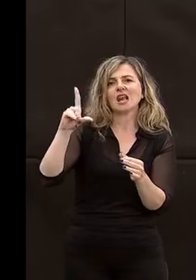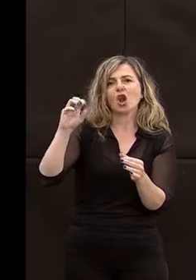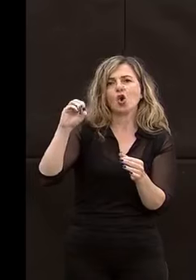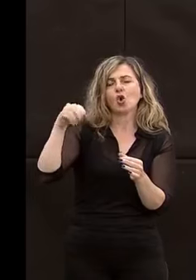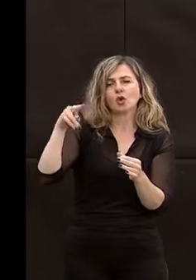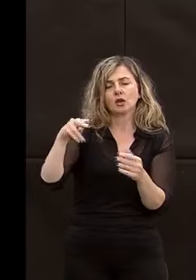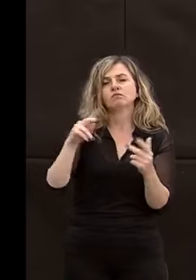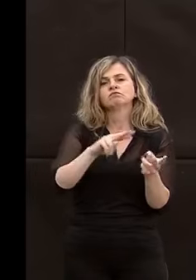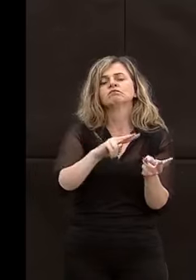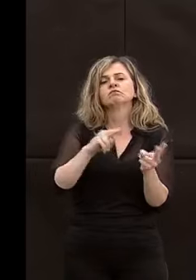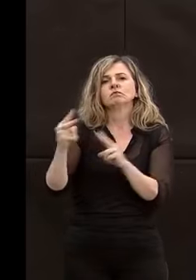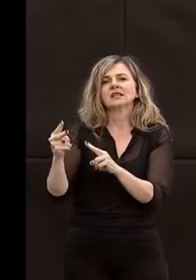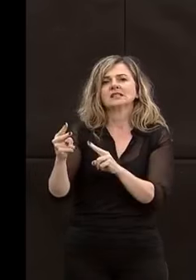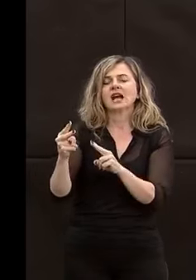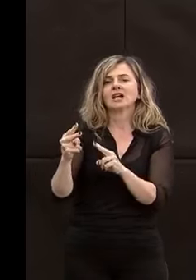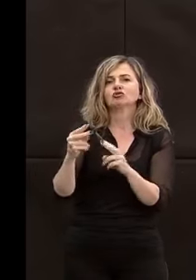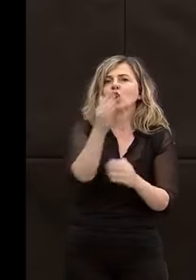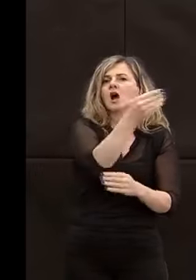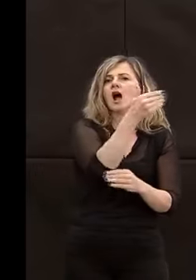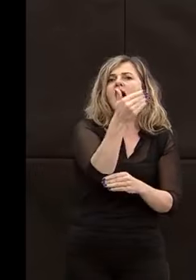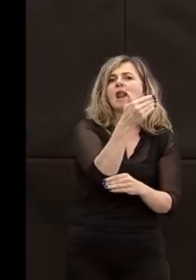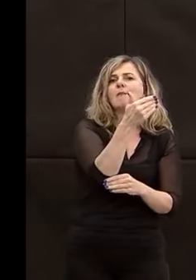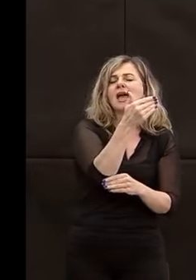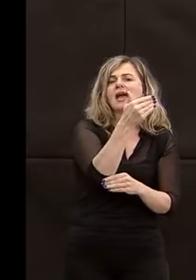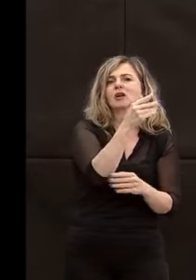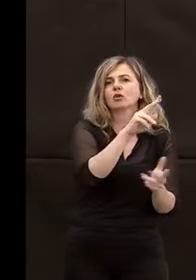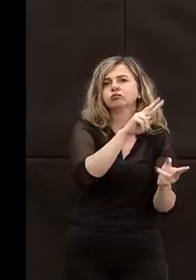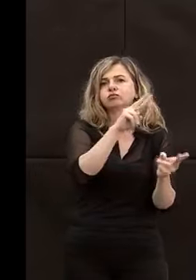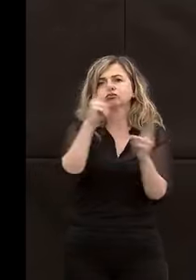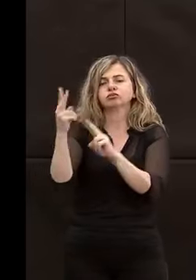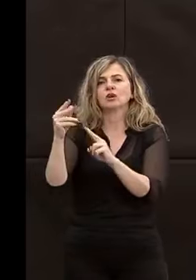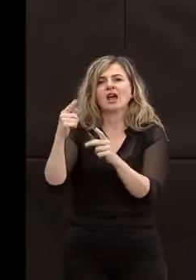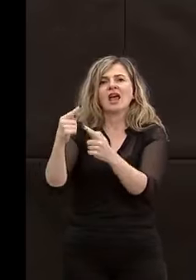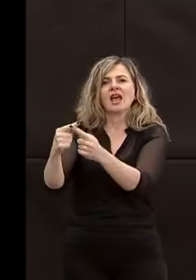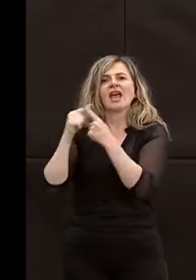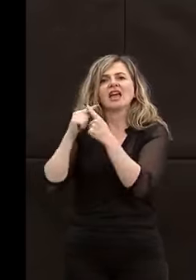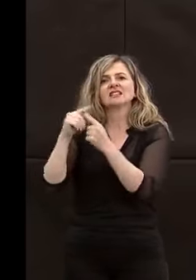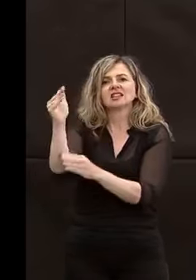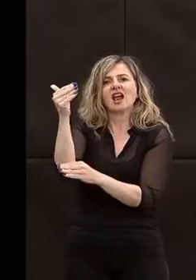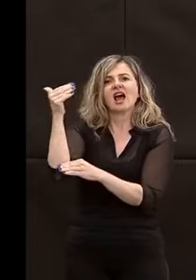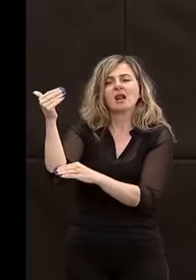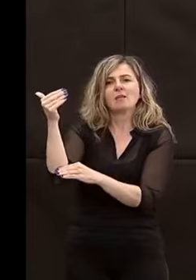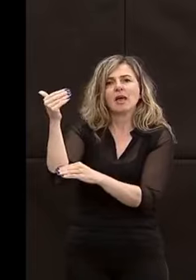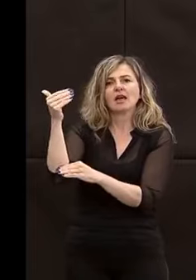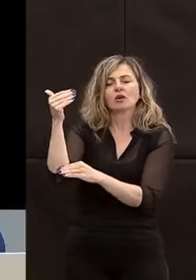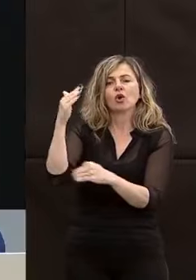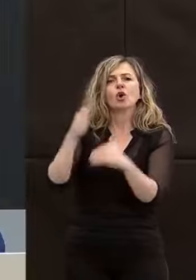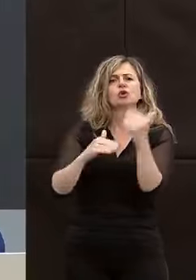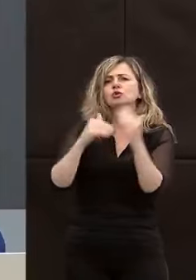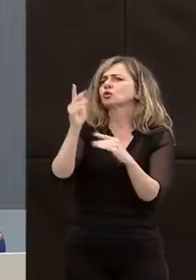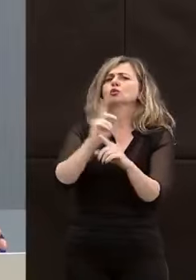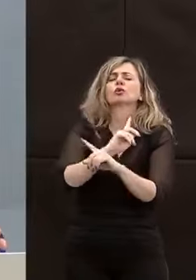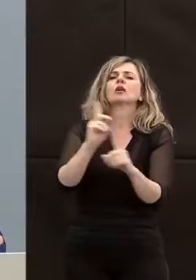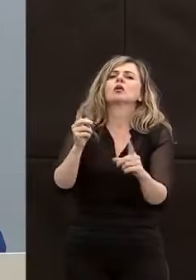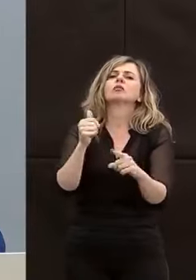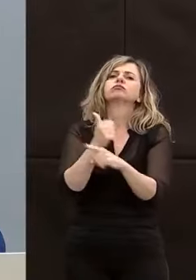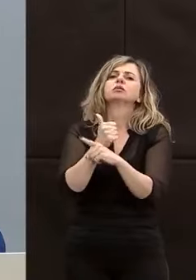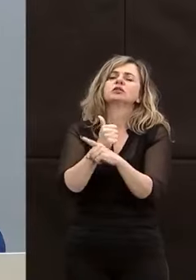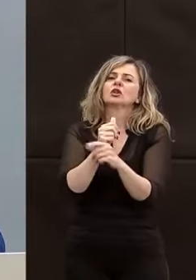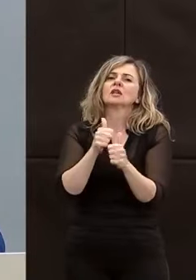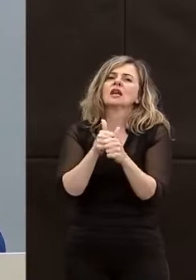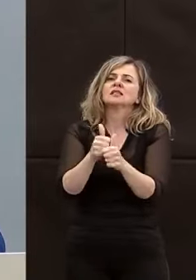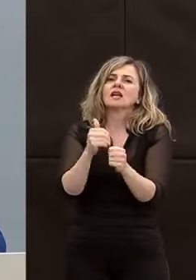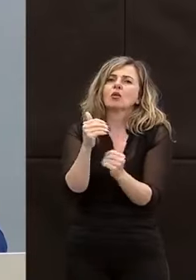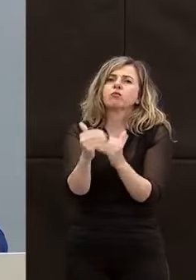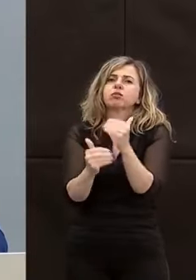passaggio da alberghiero a destra alberghiero delle strutture quindi non è più soggetto alle procedure legate